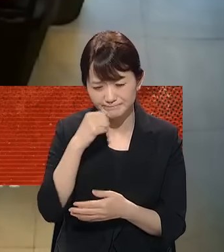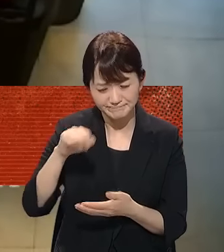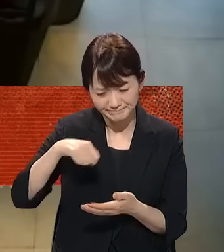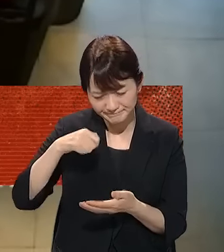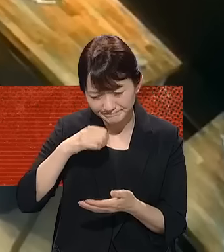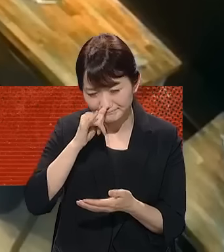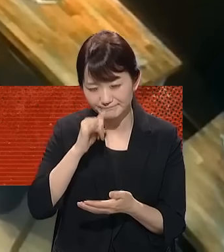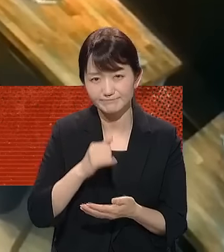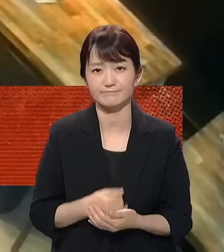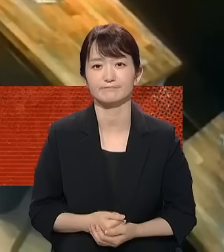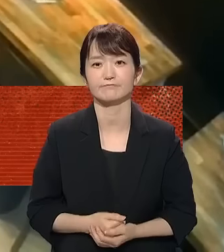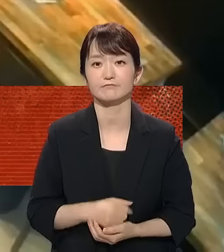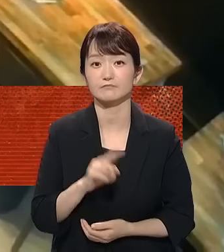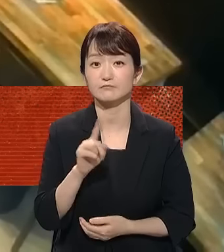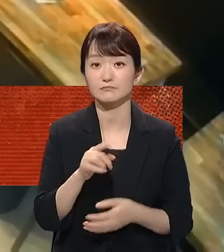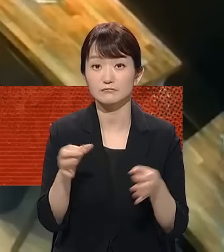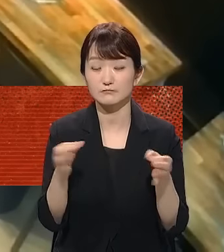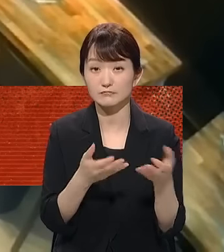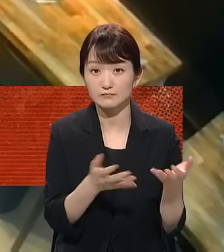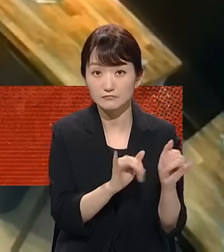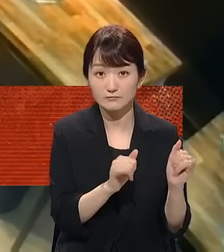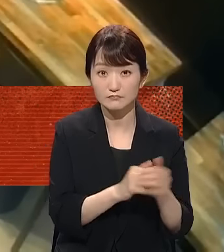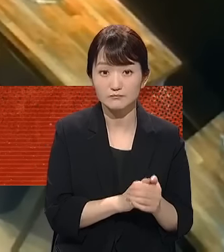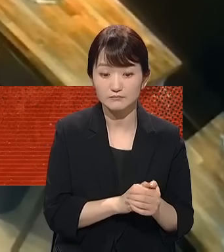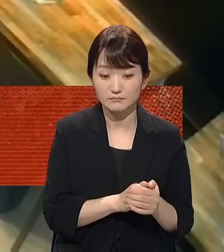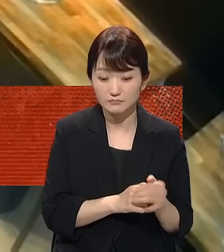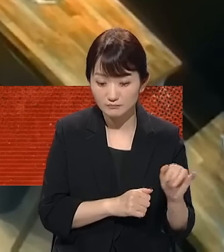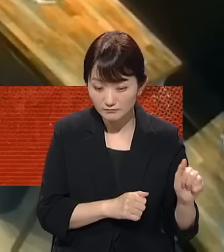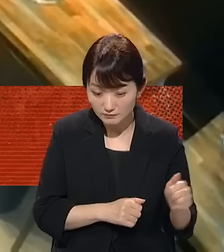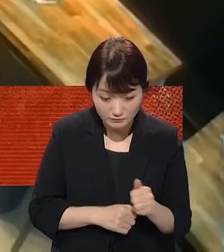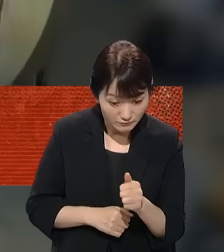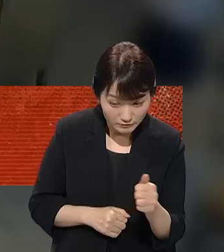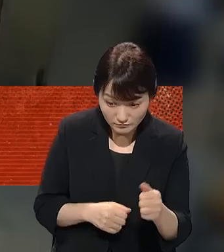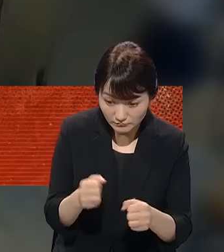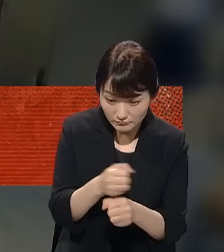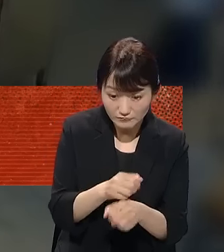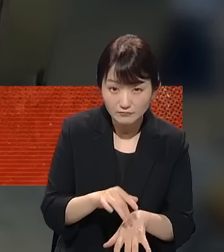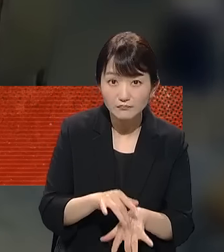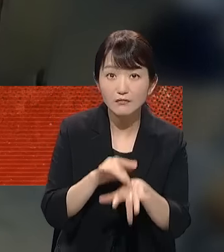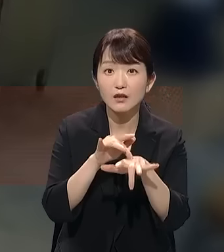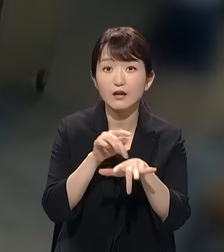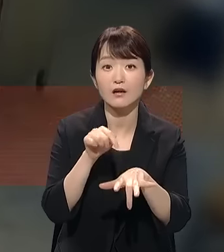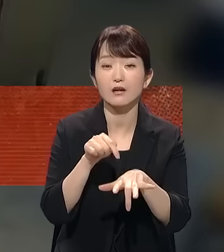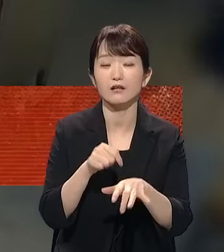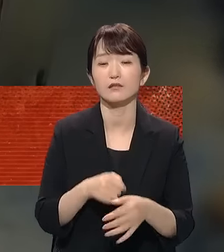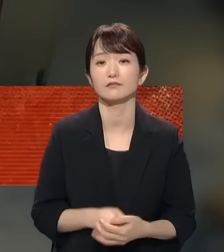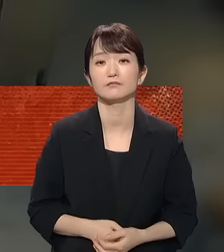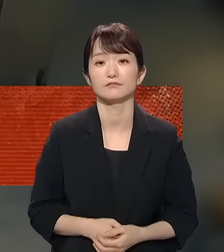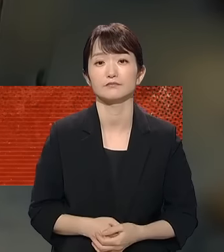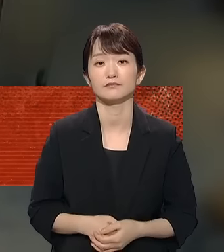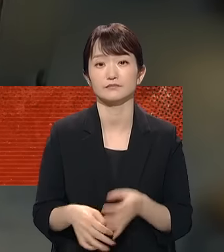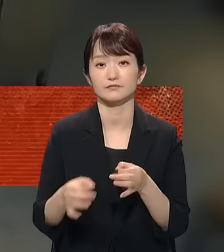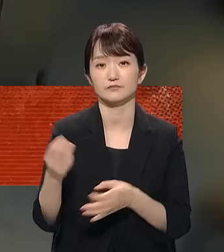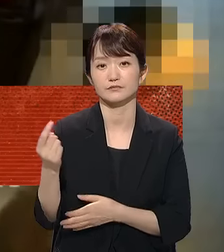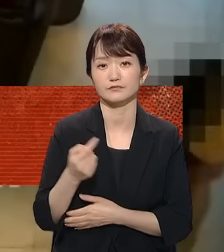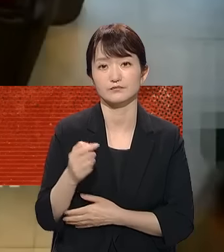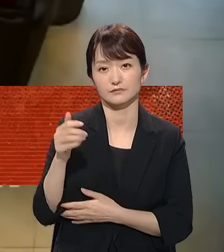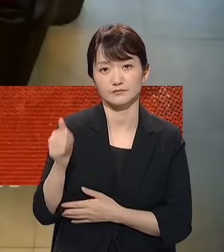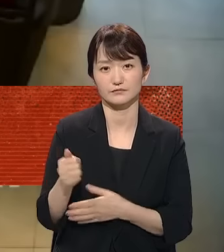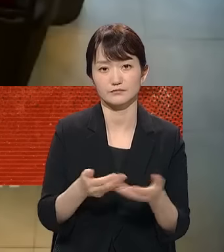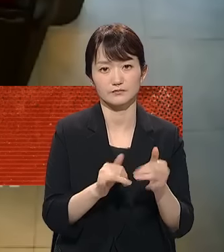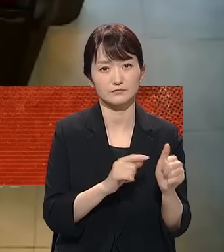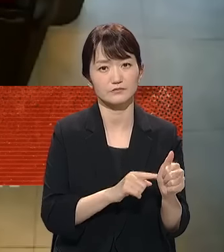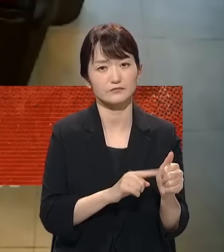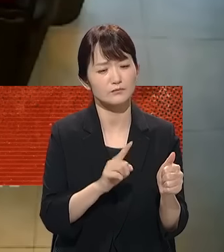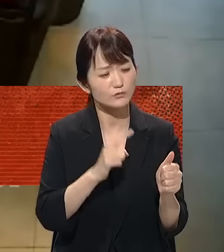하는데요 그런데 어느 순간 직원이 테이블에가 보니까 짐이 모두 사라져 있었다고 합니다 뒤늦게 가게 온 사장은 직원에게